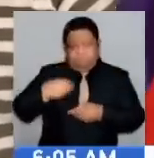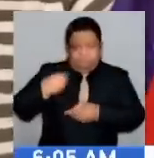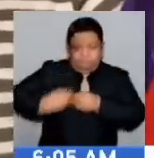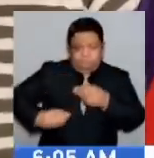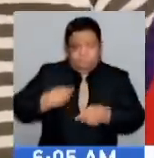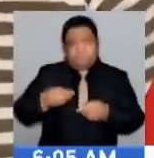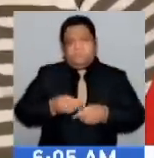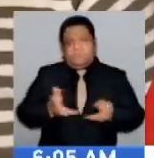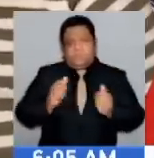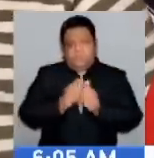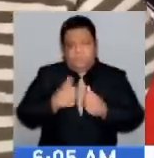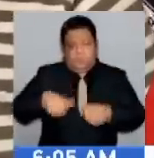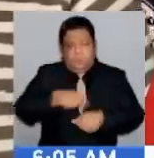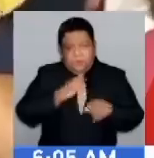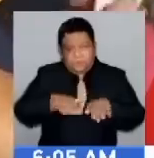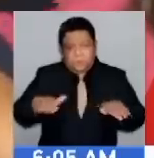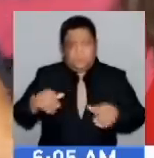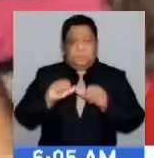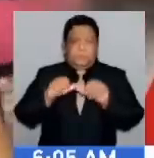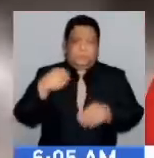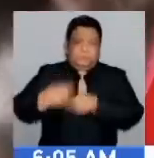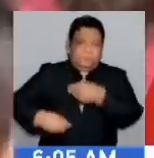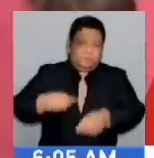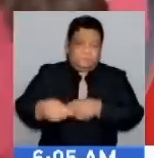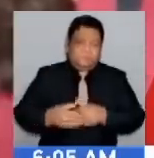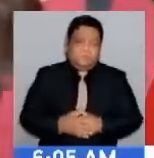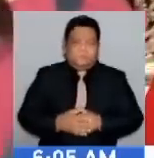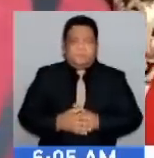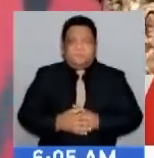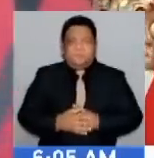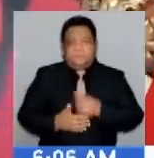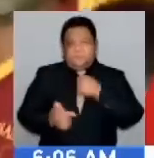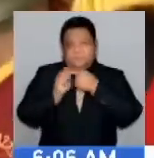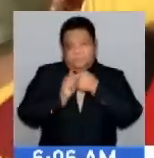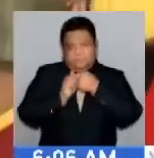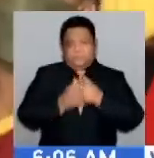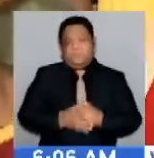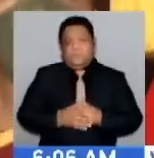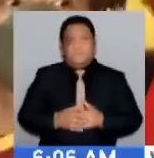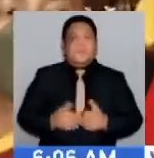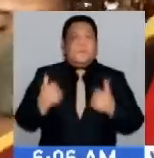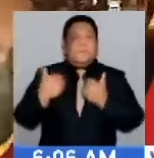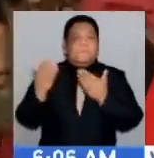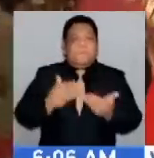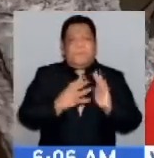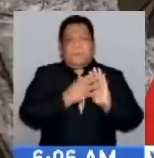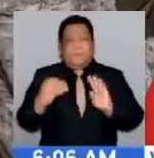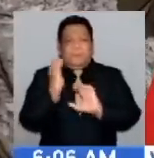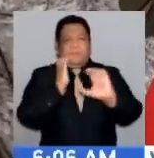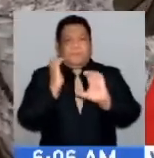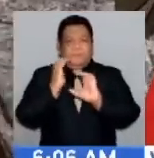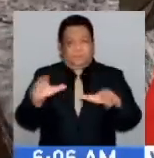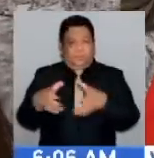namin o sa mga henerasyong pandarating sa aming tropa. May daladala namang replika ng itim na Nazareno ang grupong ito na taga Bacoor, Cavite.